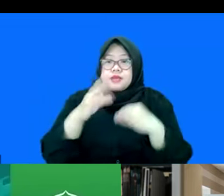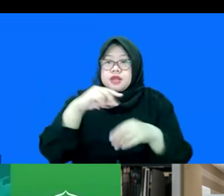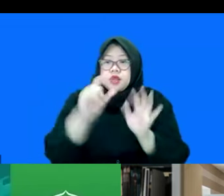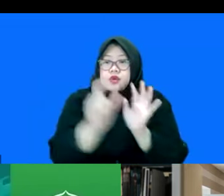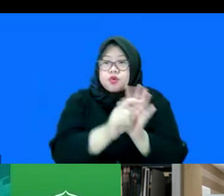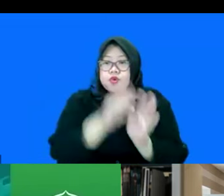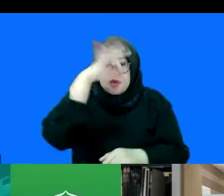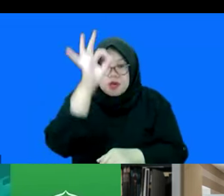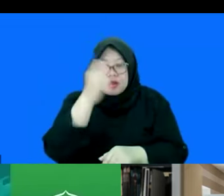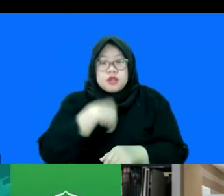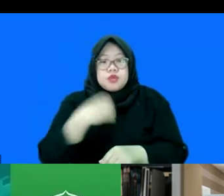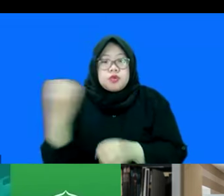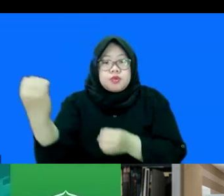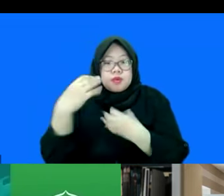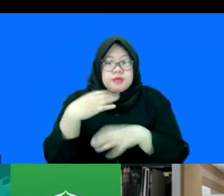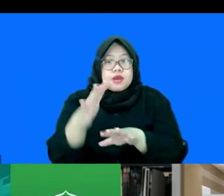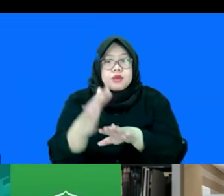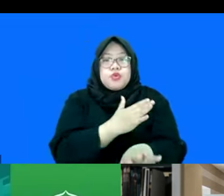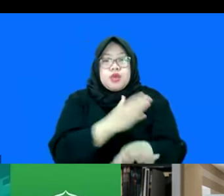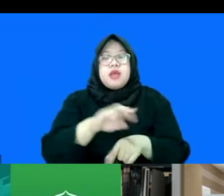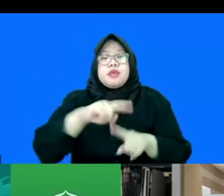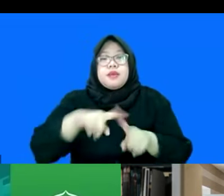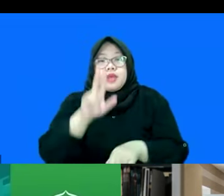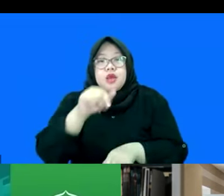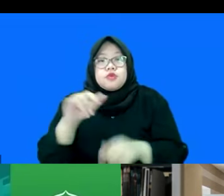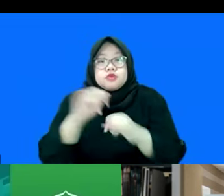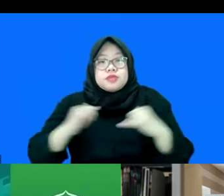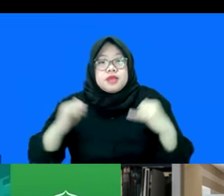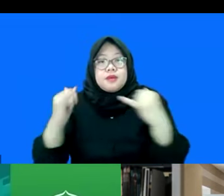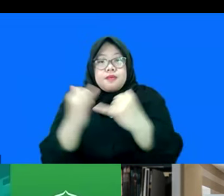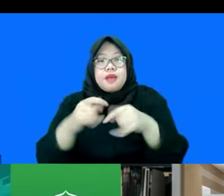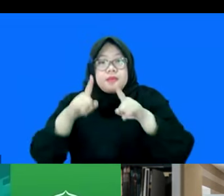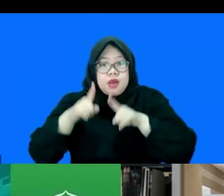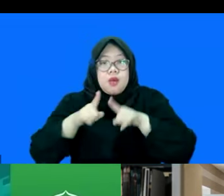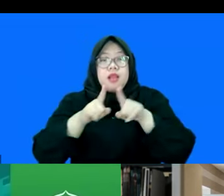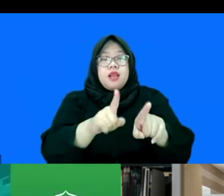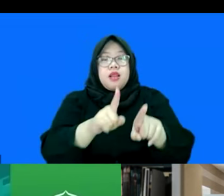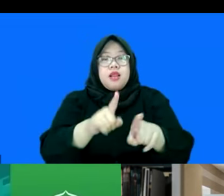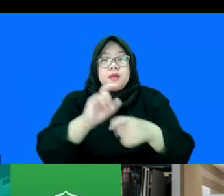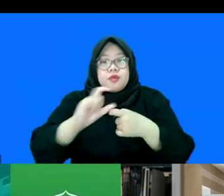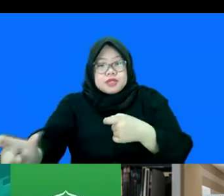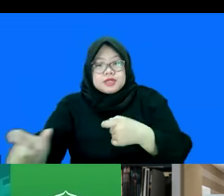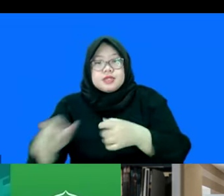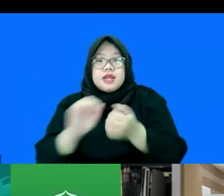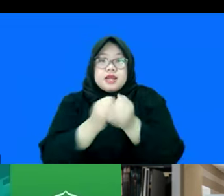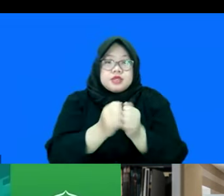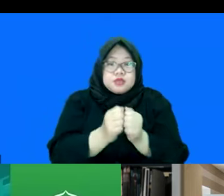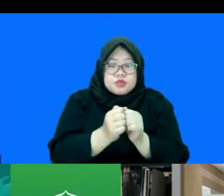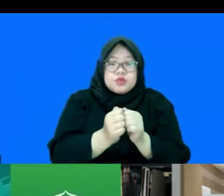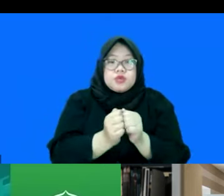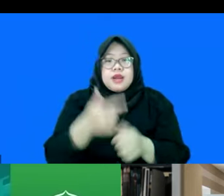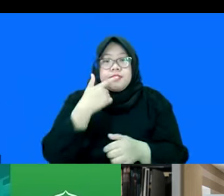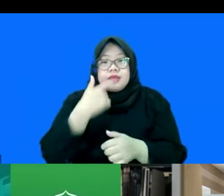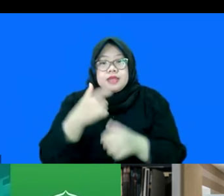ditunda barusan, tetapi kita harus tetap sama-sama mengawal proses dan isunya, dan menjadi penting untuk secara